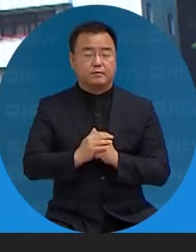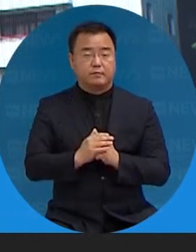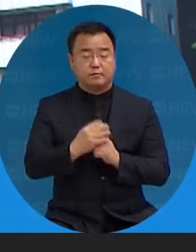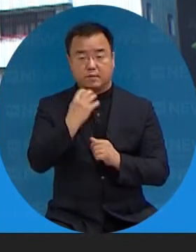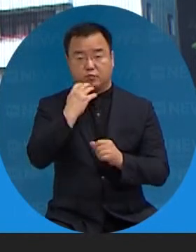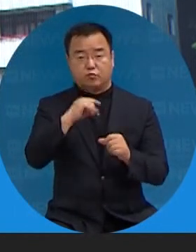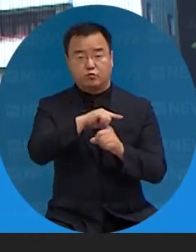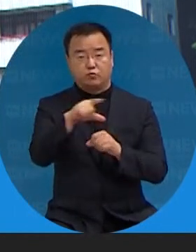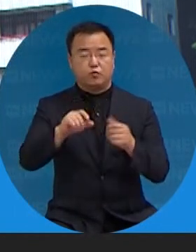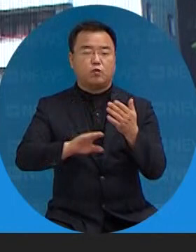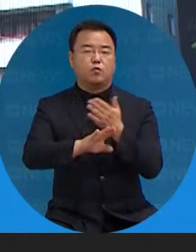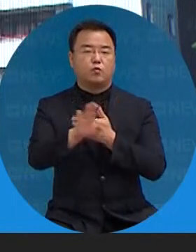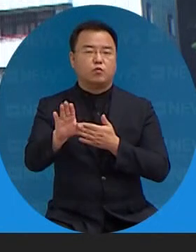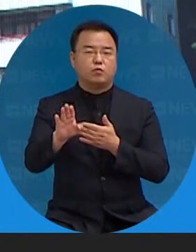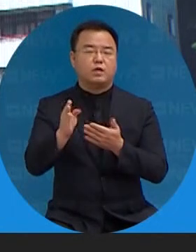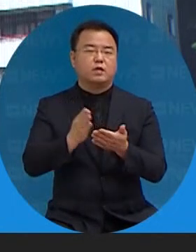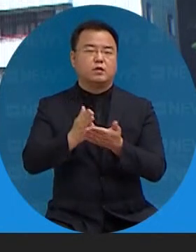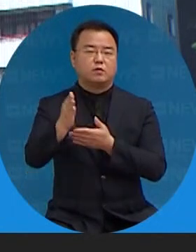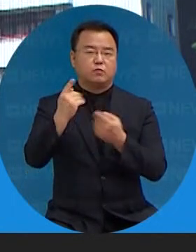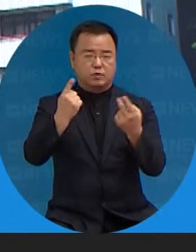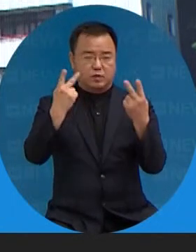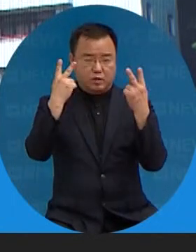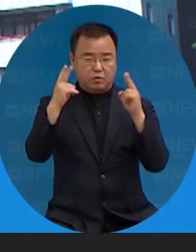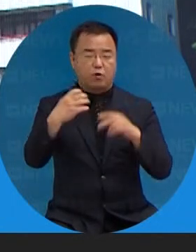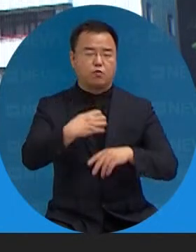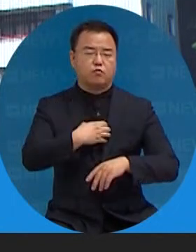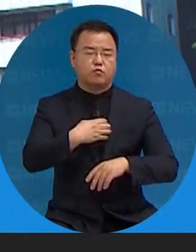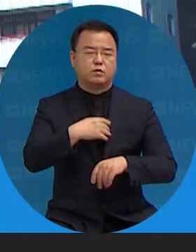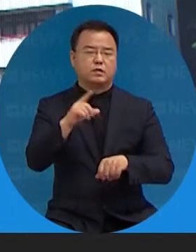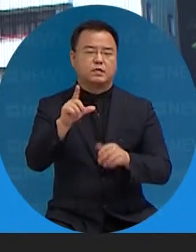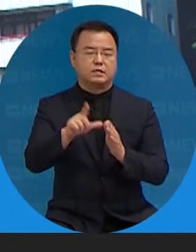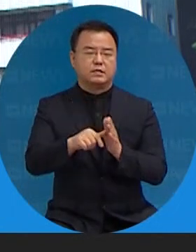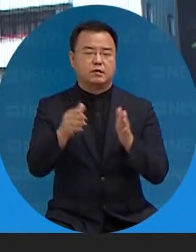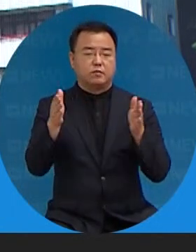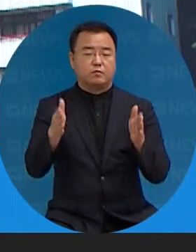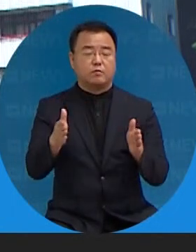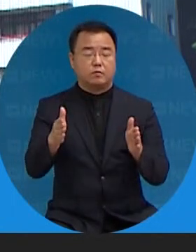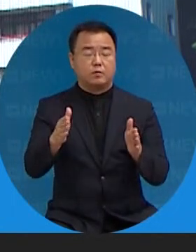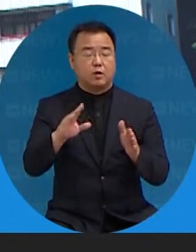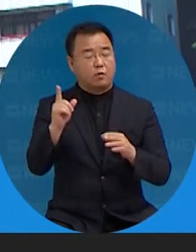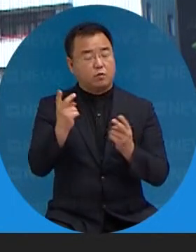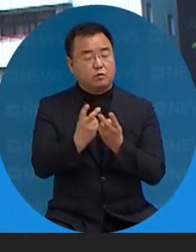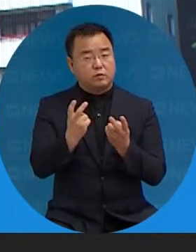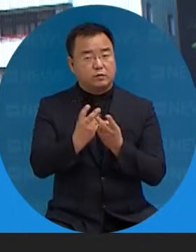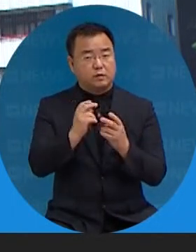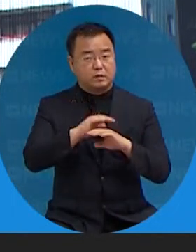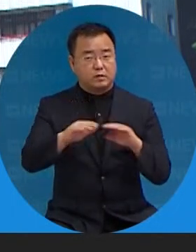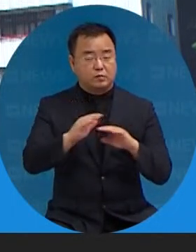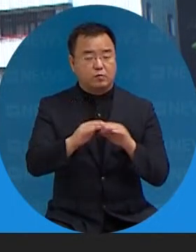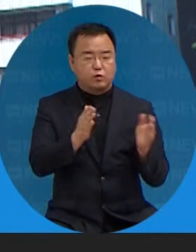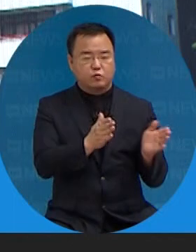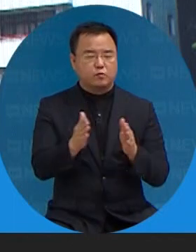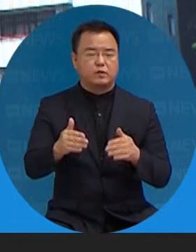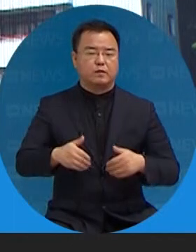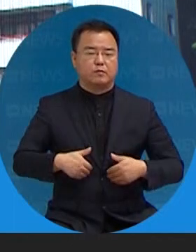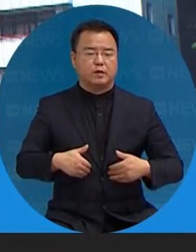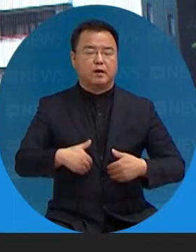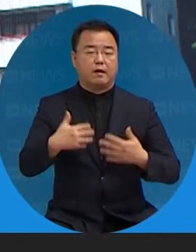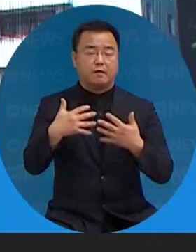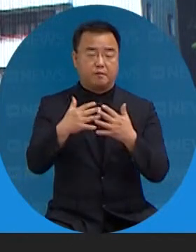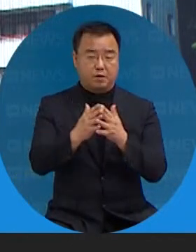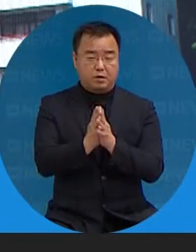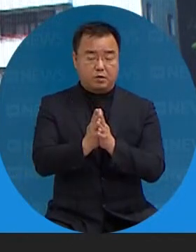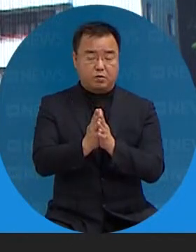수도권과 전문대 위기감이 높은데 어떤 준비와 대책이 필요할 째 폐교를 앞둔 한 지역 전문대학에 찾아 그